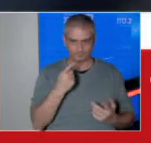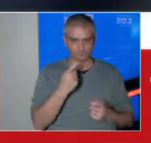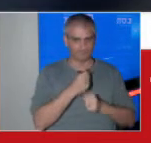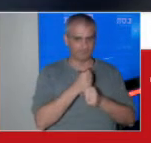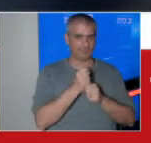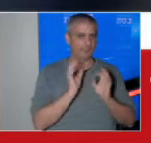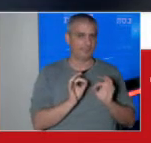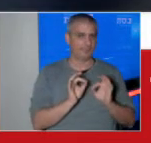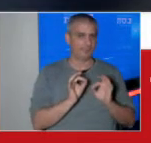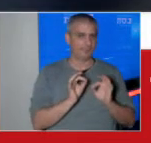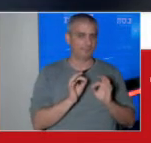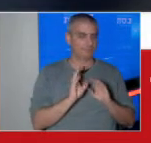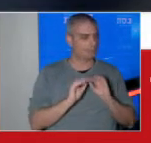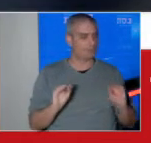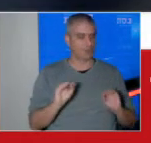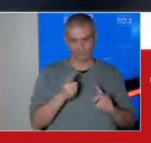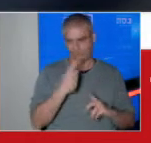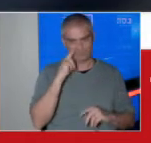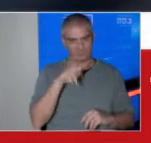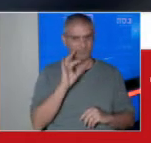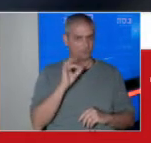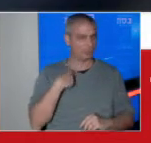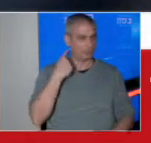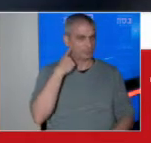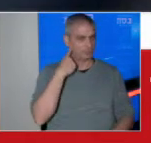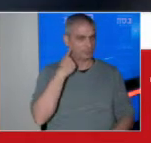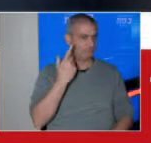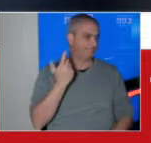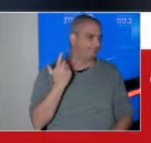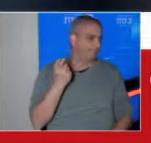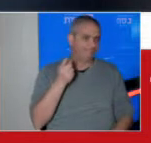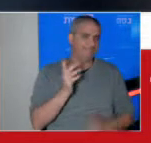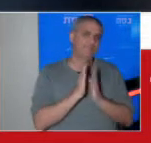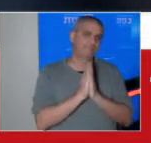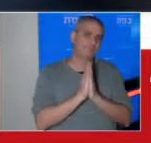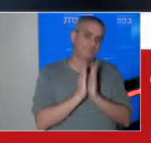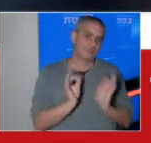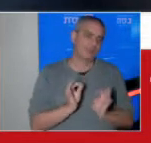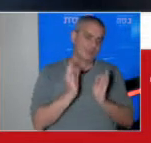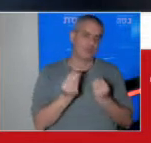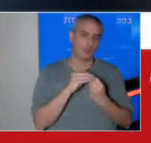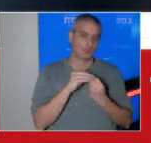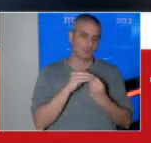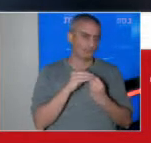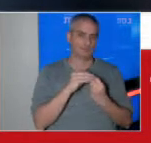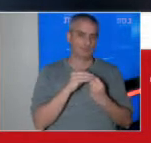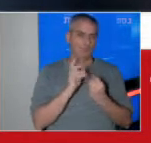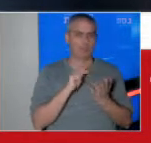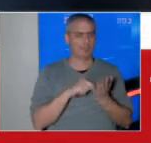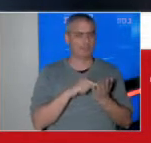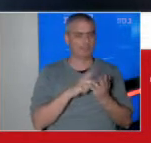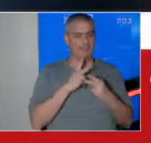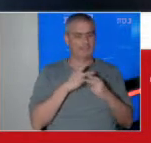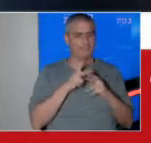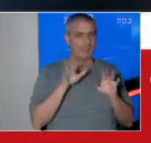מייצגת באמת את המורים בהיבט הזה, שאנחנו שומעים את הכל מהם שמבקש דחייה נוספת, לא מן הטעם